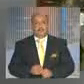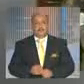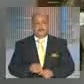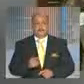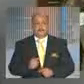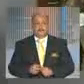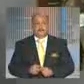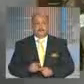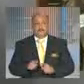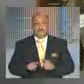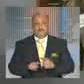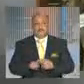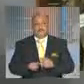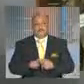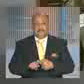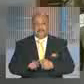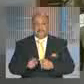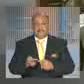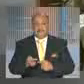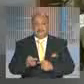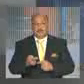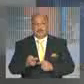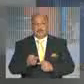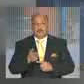يوم 19 من مايو الجاري.